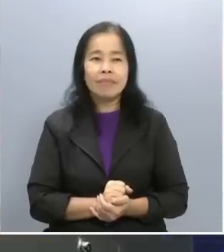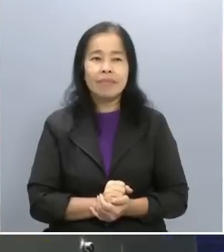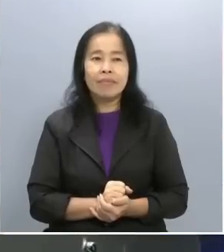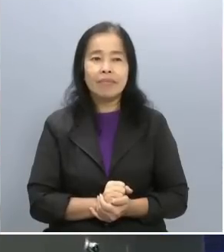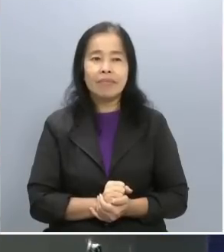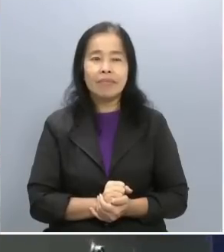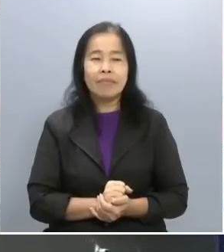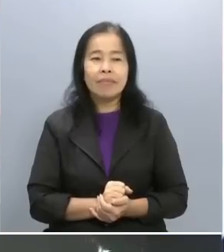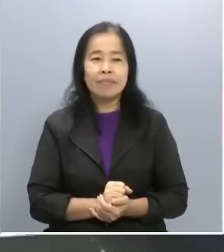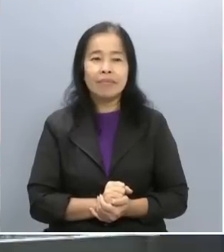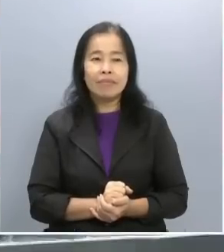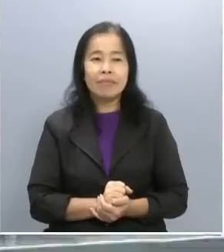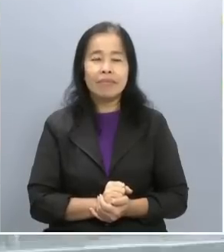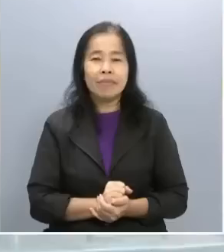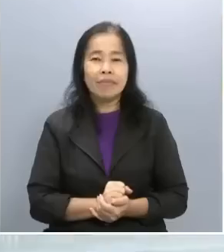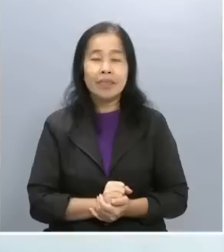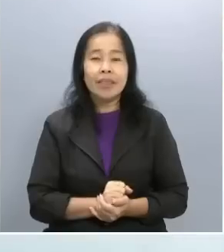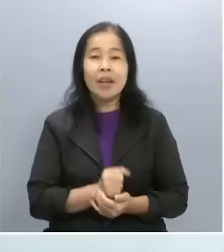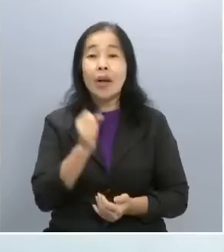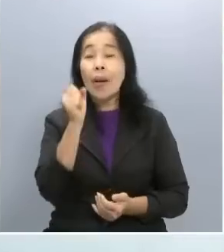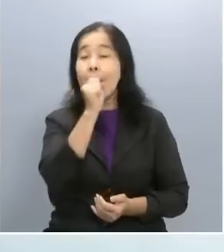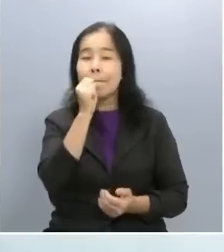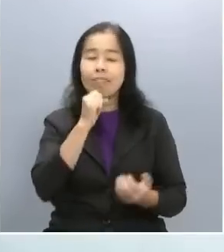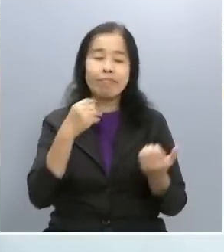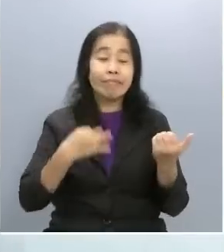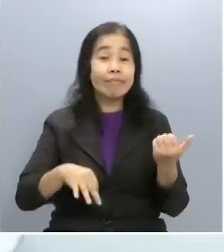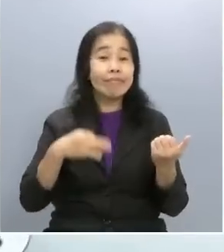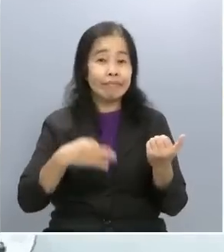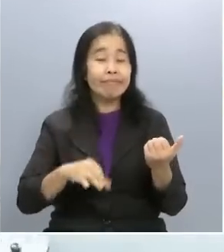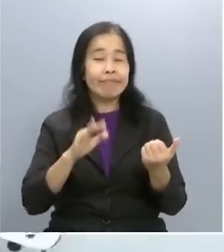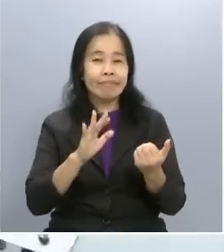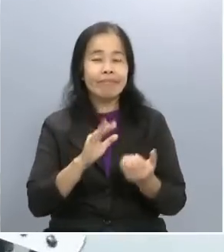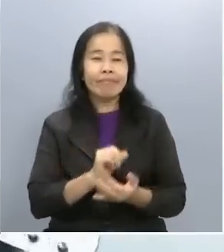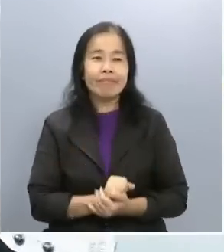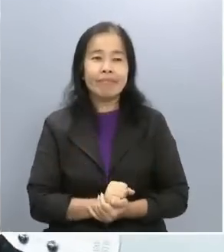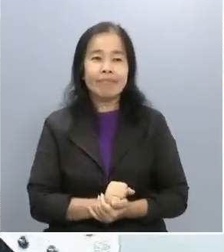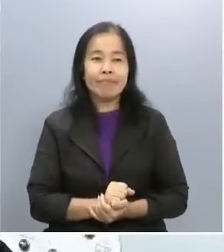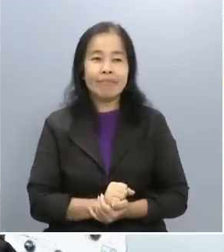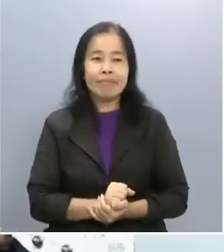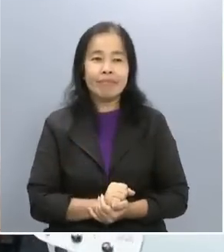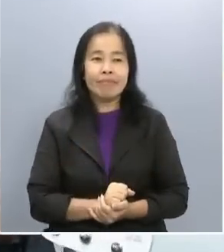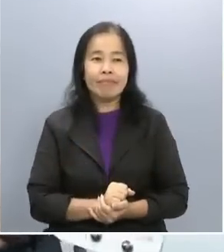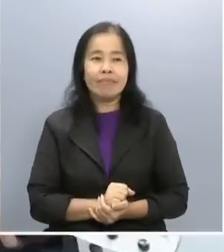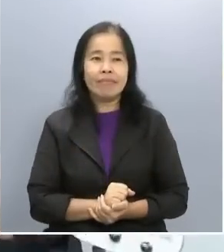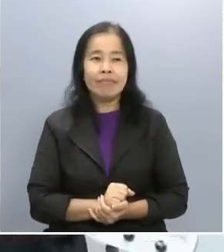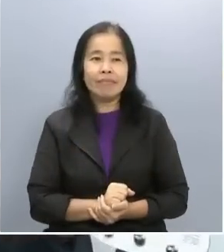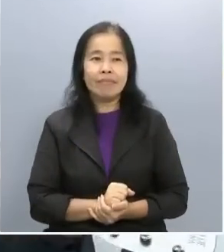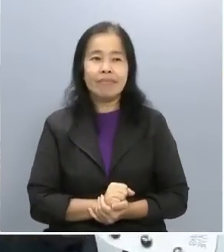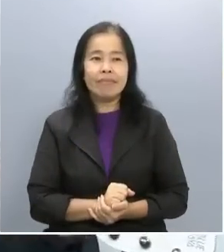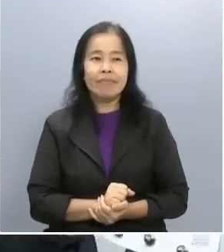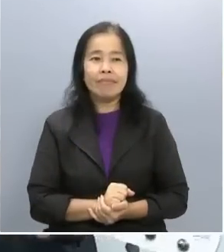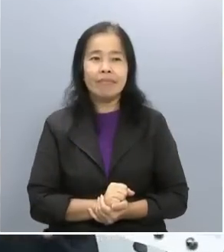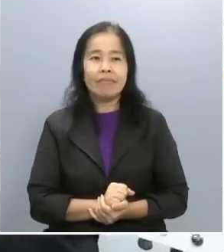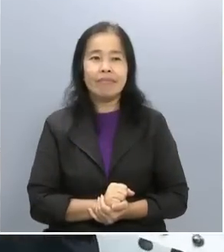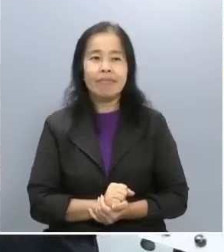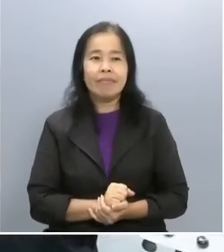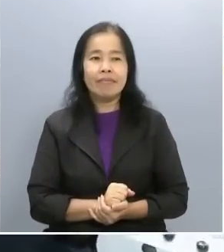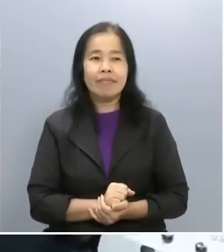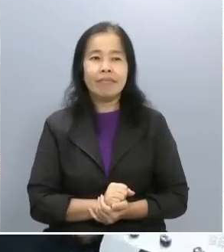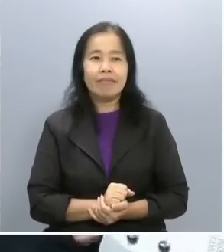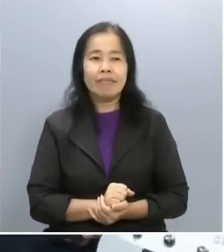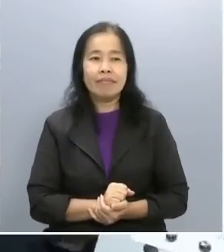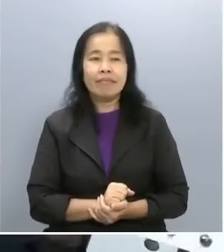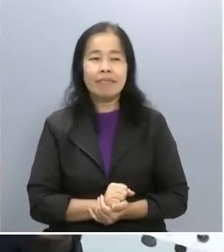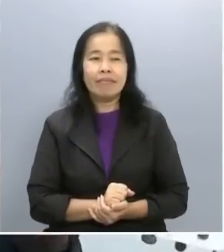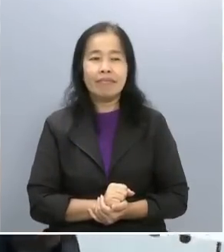มีคนรัก น้องอย่าไปจุนคีนะ อยู่ข้างกายและเธอกำลัง